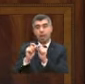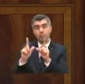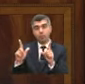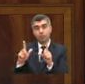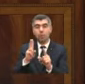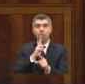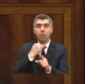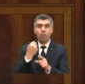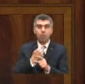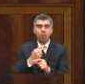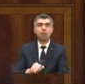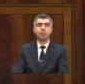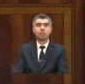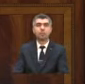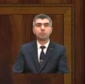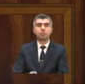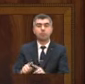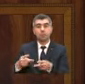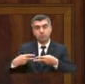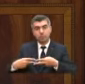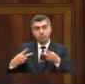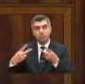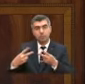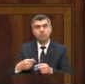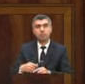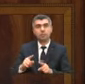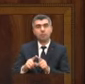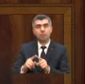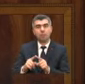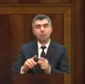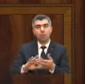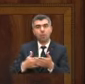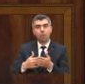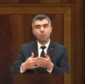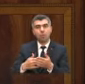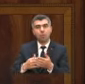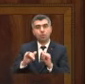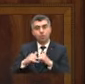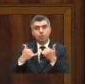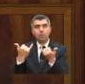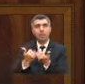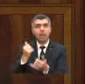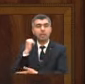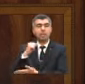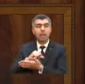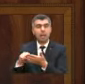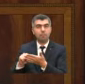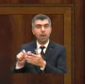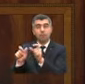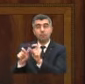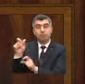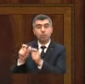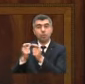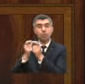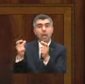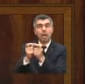هذه الحكومه، وخرج بالمناسبه خرج من المناظره الضريبيه اللي عقلته بمساهمه المهنيين انفسهم كانوا حاضرين